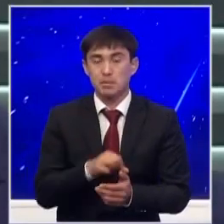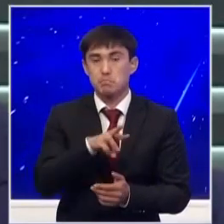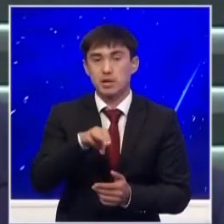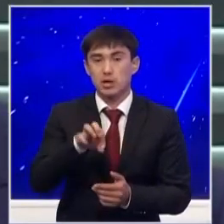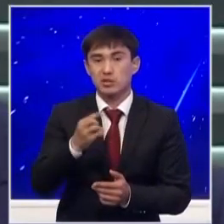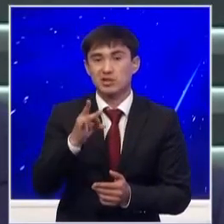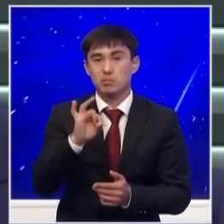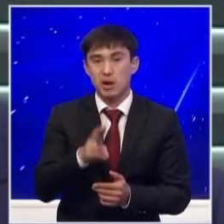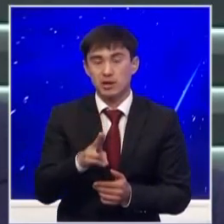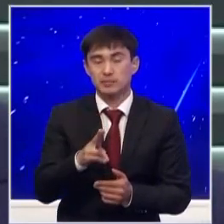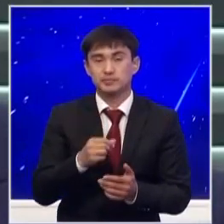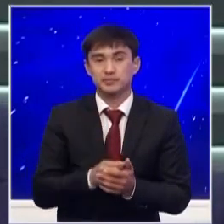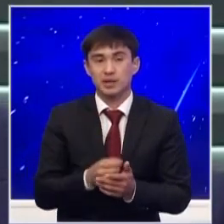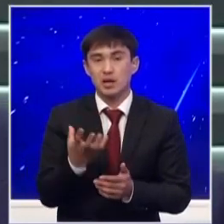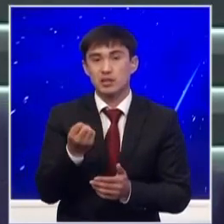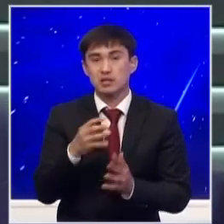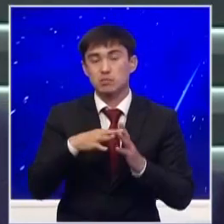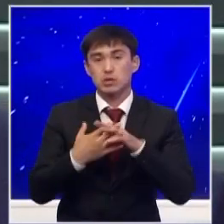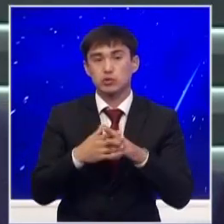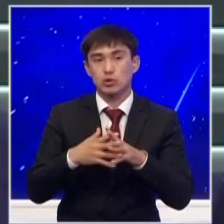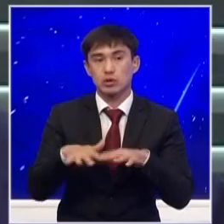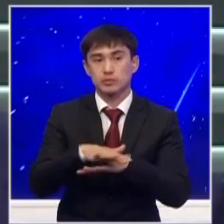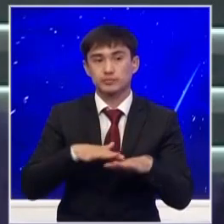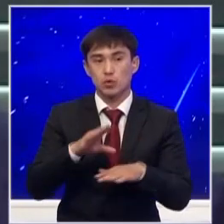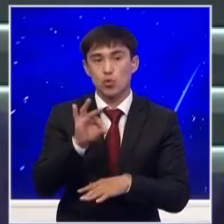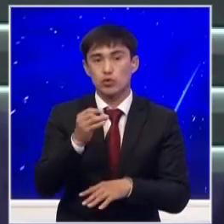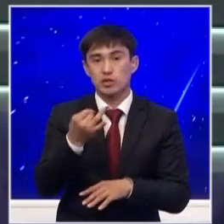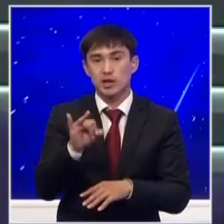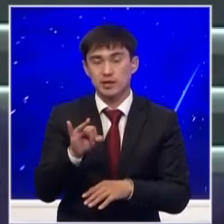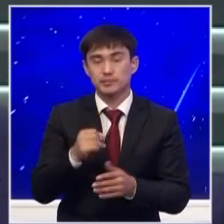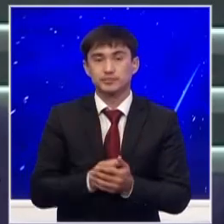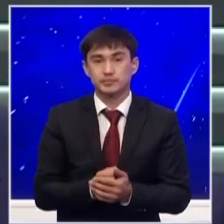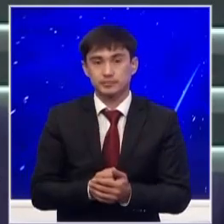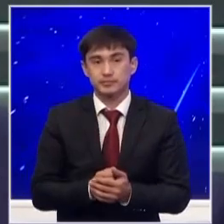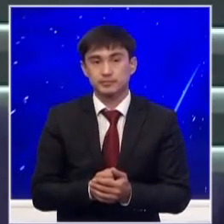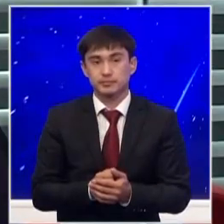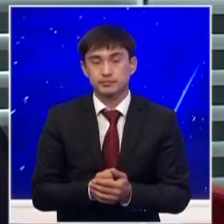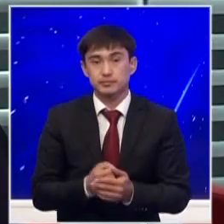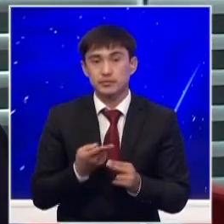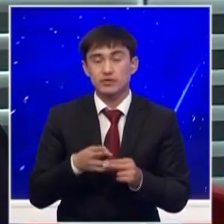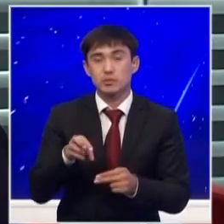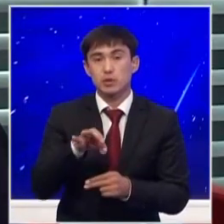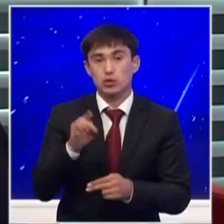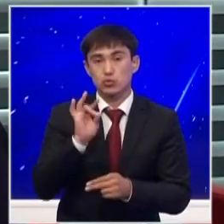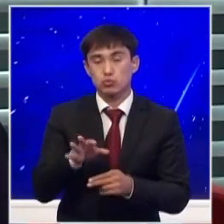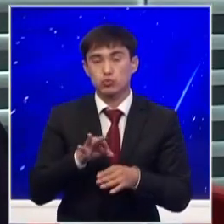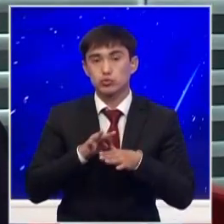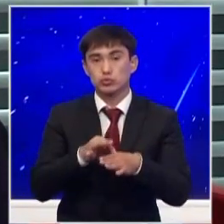микрорайон Нтамах, также поселок Утинай, в этих микрорайонах будет